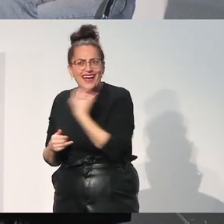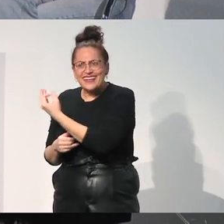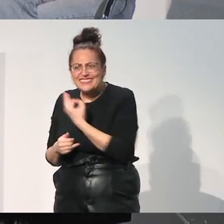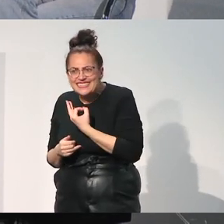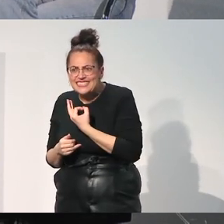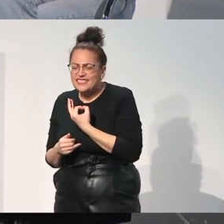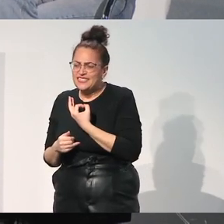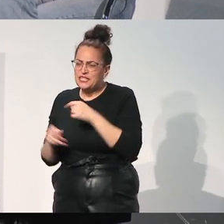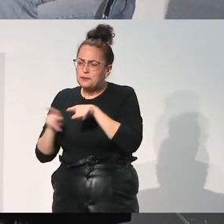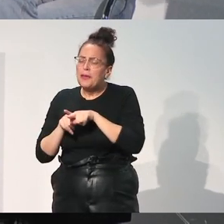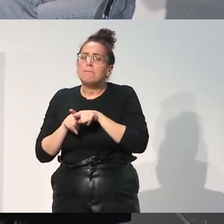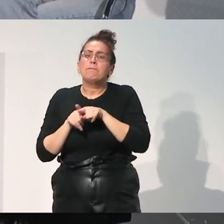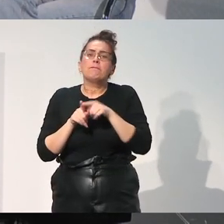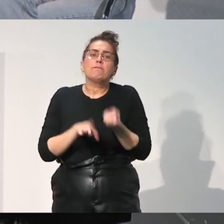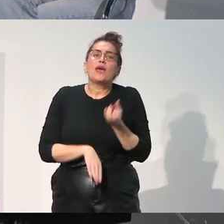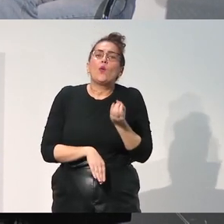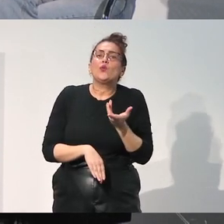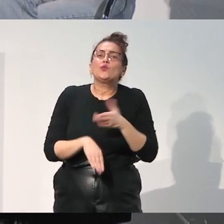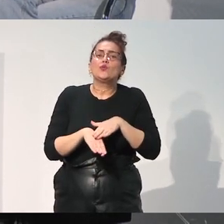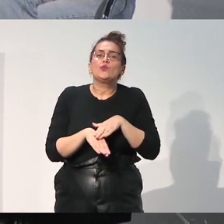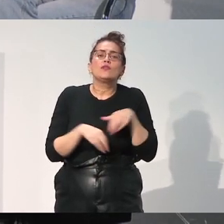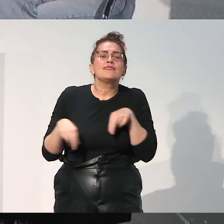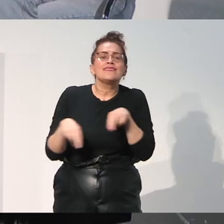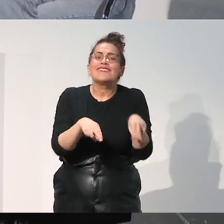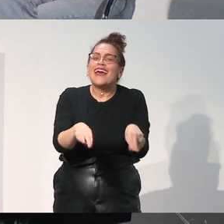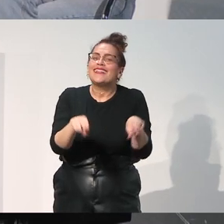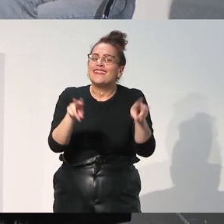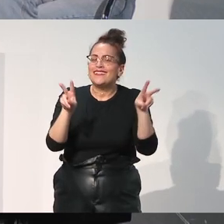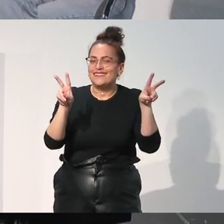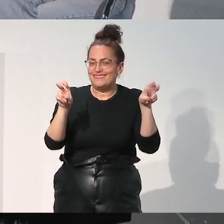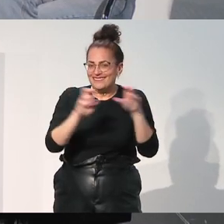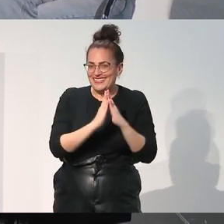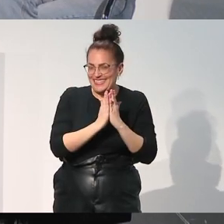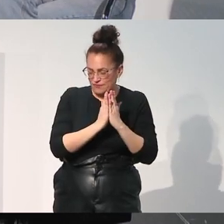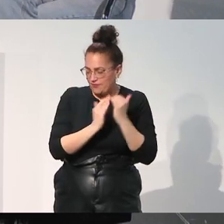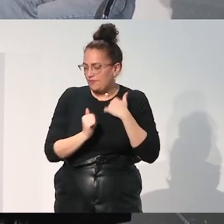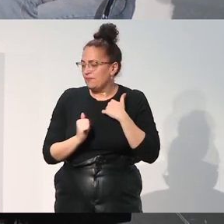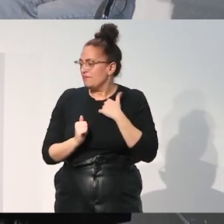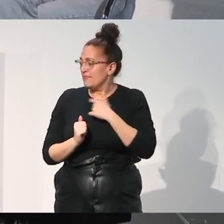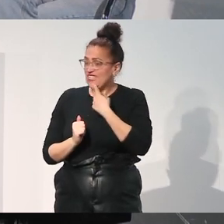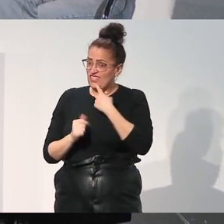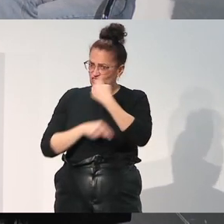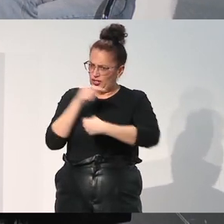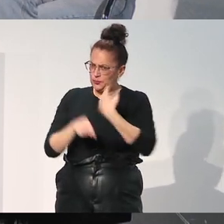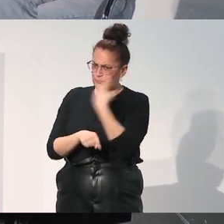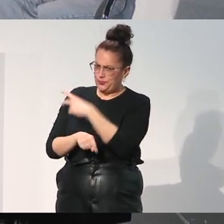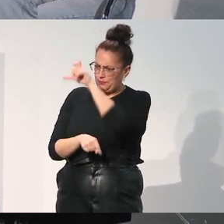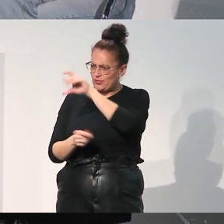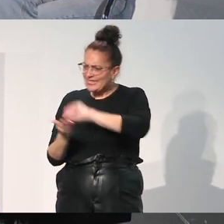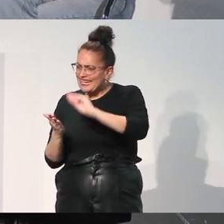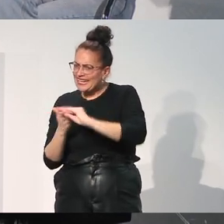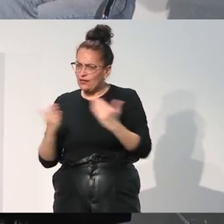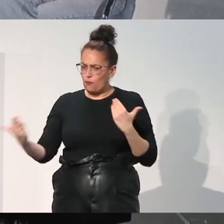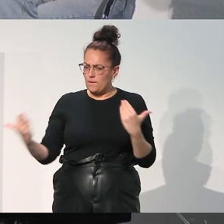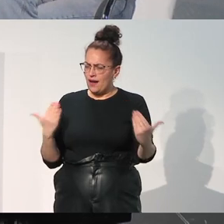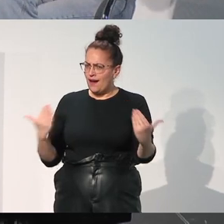aussi dans Beyrouth sur Seine comment est-ce que, contrairement à beaucoup d'autrices et d'auteurs de votre génération, vos